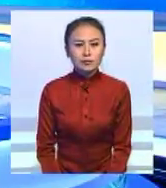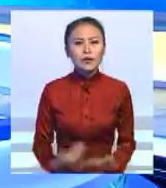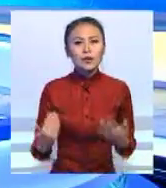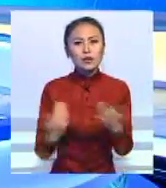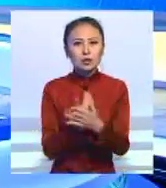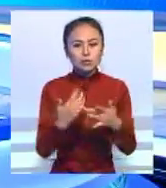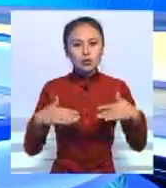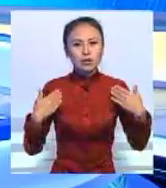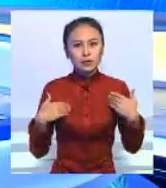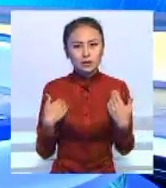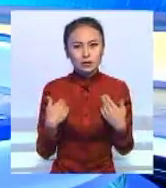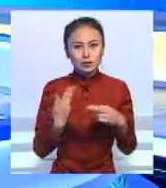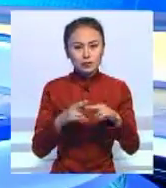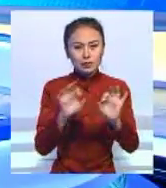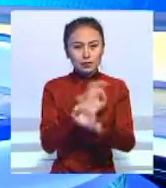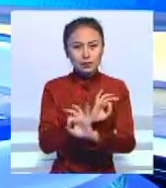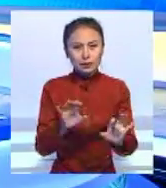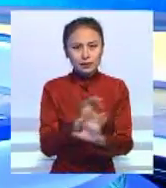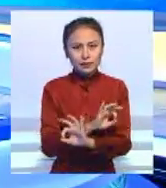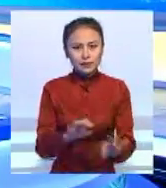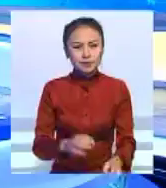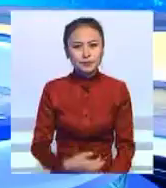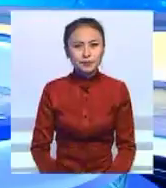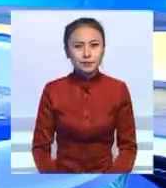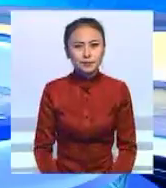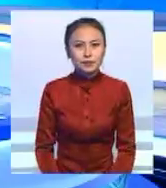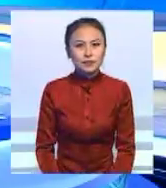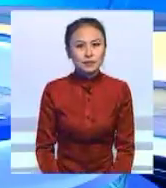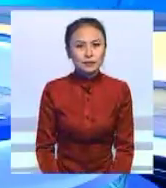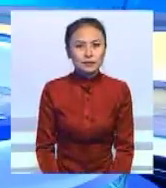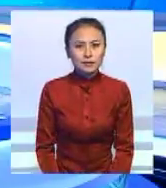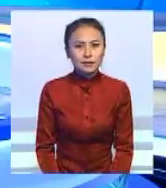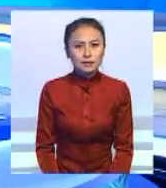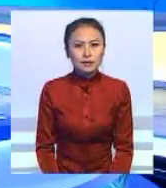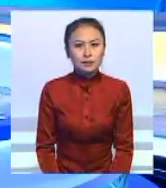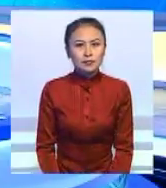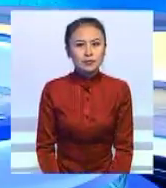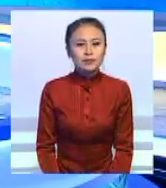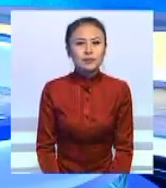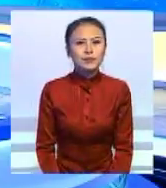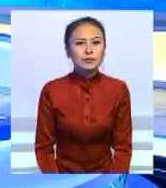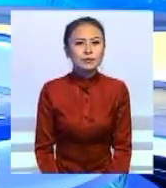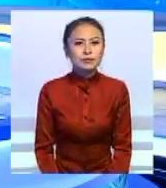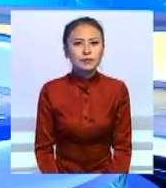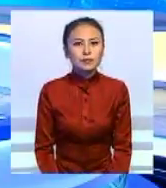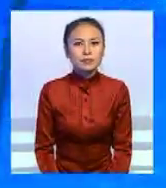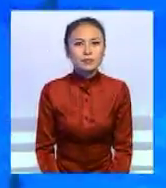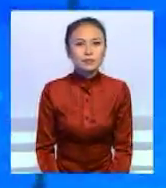Қайырлы күн, басты ақпаратқа арнау жұмысын жалғастырады. Студияда Марал Байғара, сурд аудармашы Жанбота Сәрсенбаева.